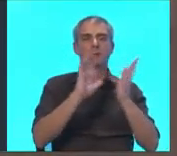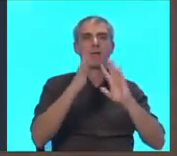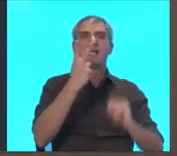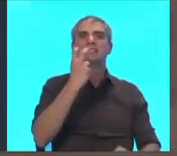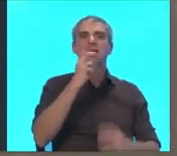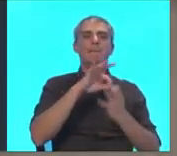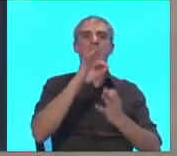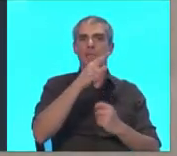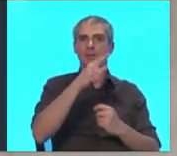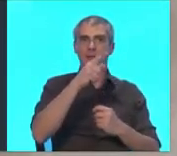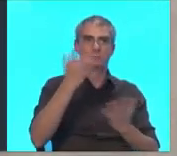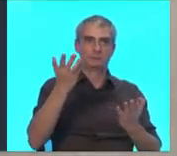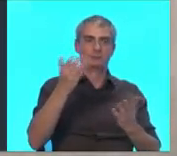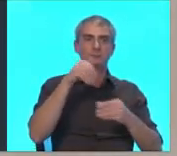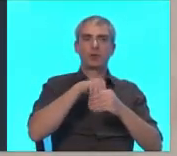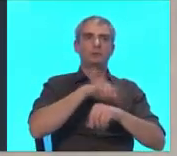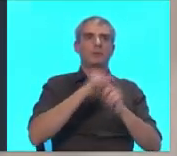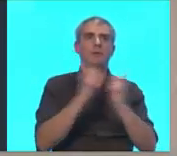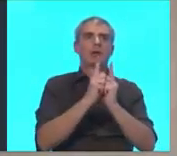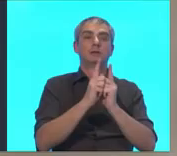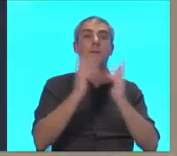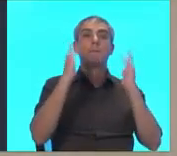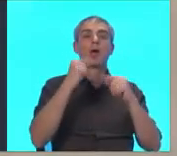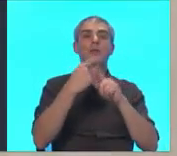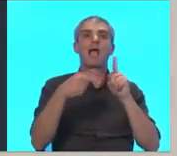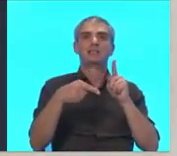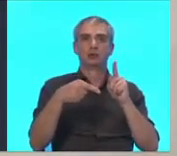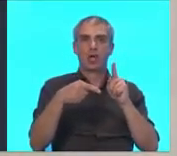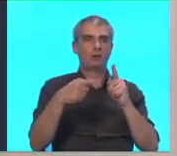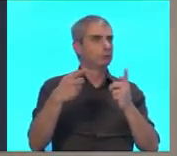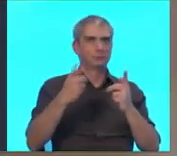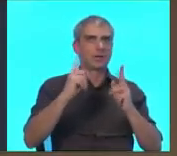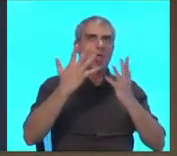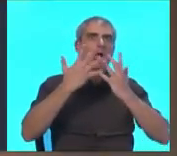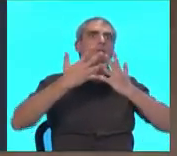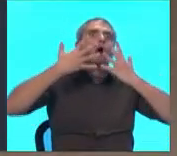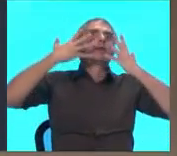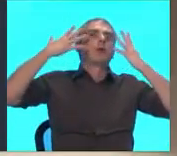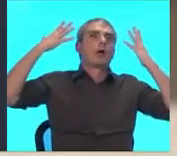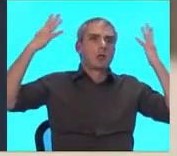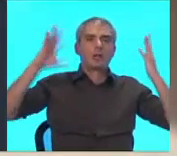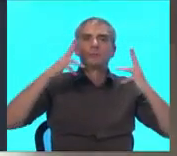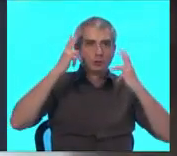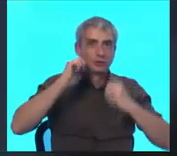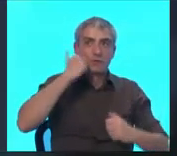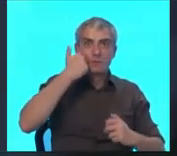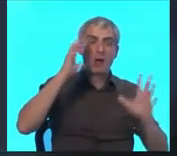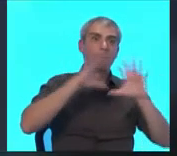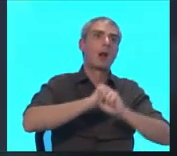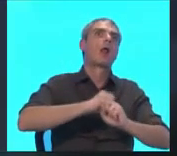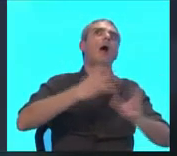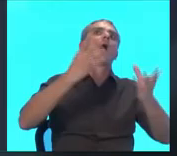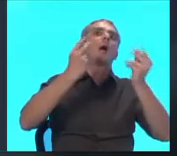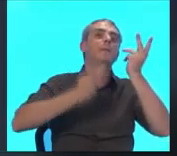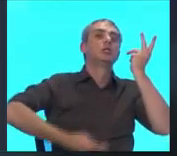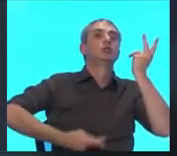מילימטרים שירדו שם בפרק זמן מאוד קצר של פחות מחצי שעה. זה לא כמויות מאוד דרמטיות, מה שצפו לנו מחר בלילה הוא הרבה יותר